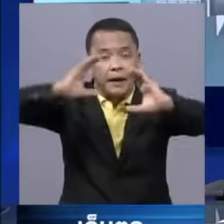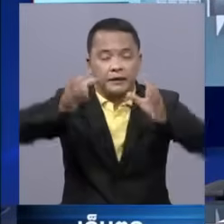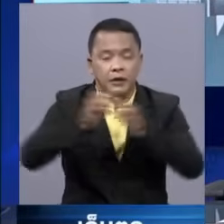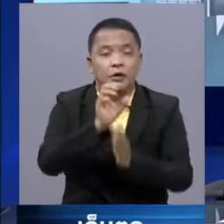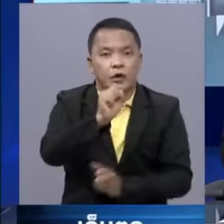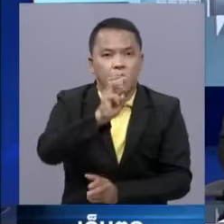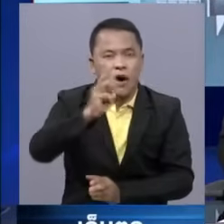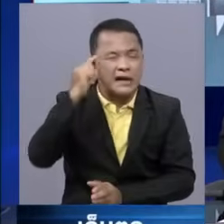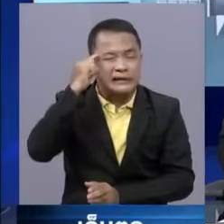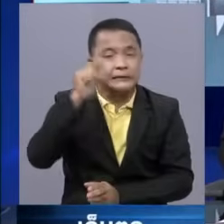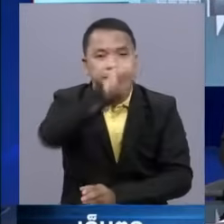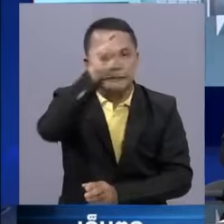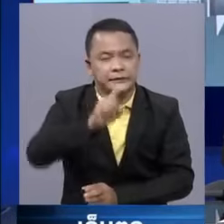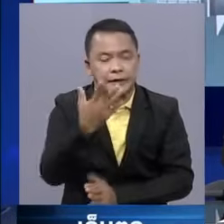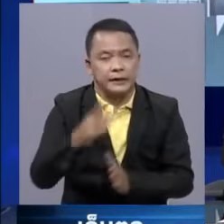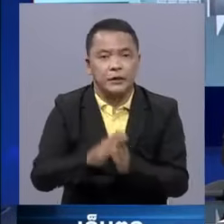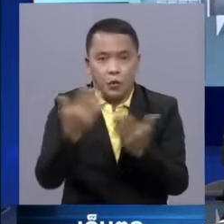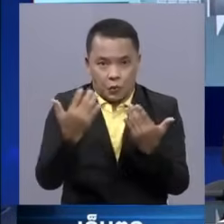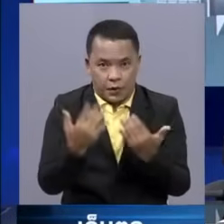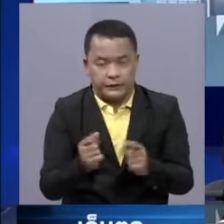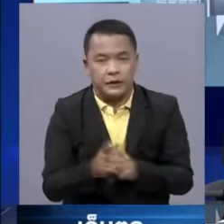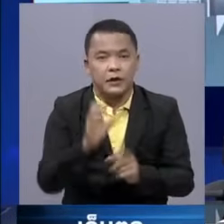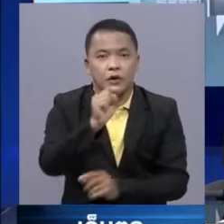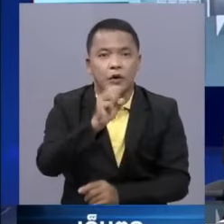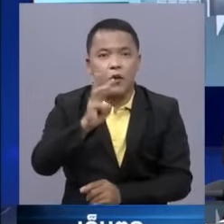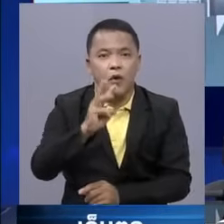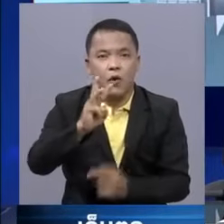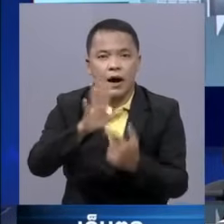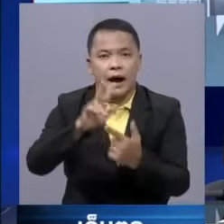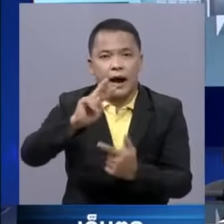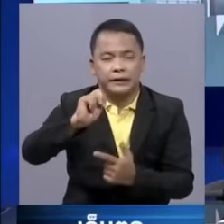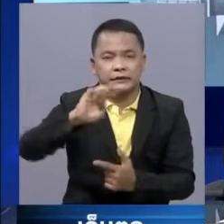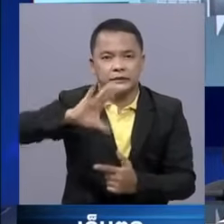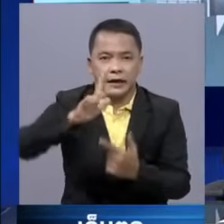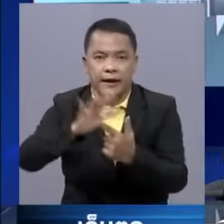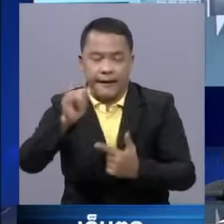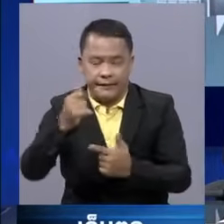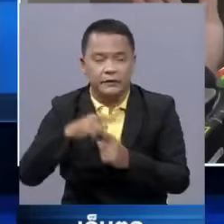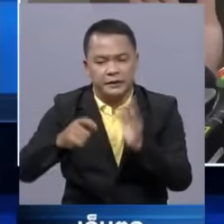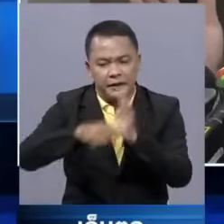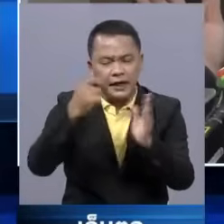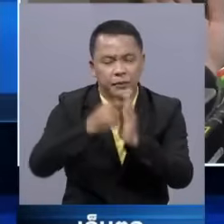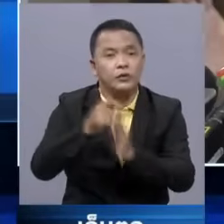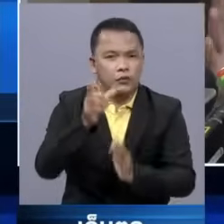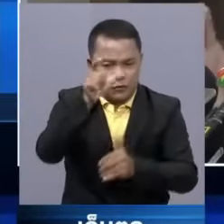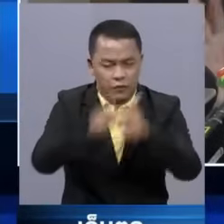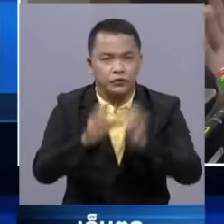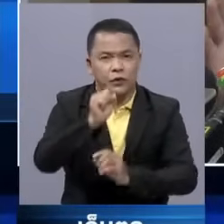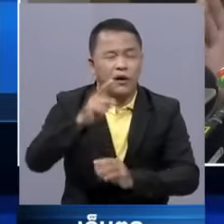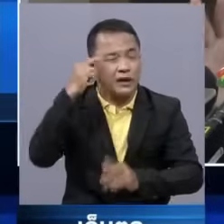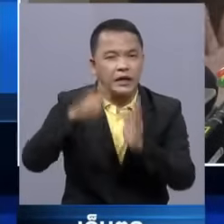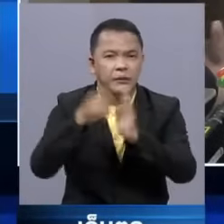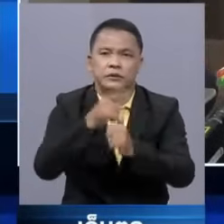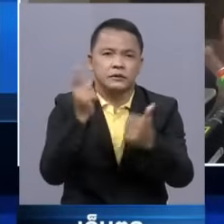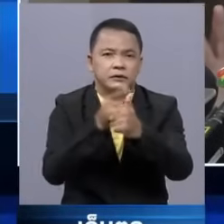สวเขามีความเห็นอย่างไรกันบ้างอ่ะอย่างล่าสุดนะครับส.ววันชัยสอนศิริเนี่ยบอกว่าเงื่อนไขของสวในมุมของคุณวันชัยเองเนี่ยมีอยู่แค่